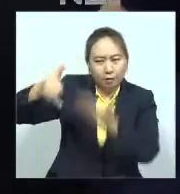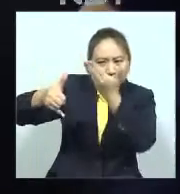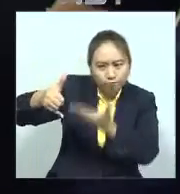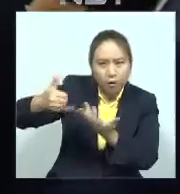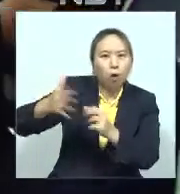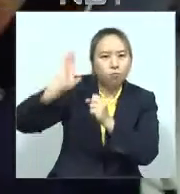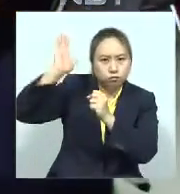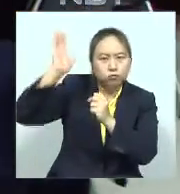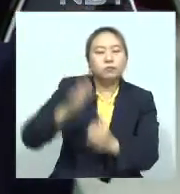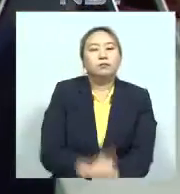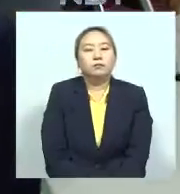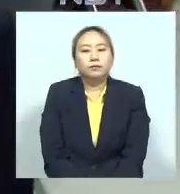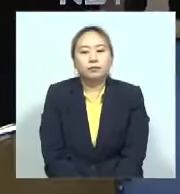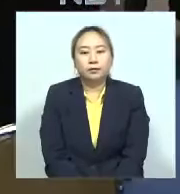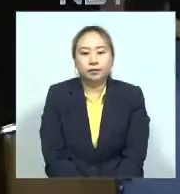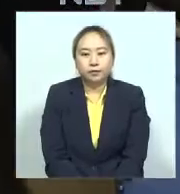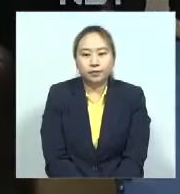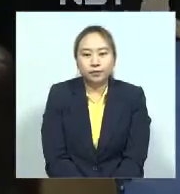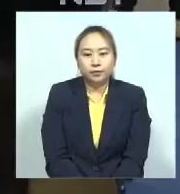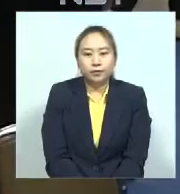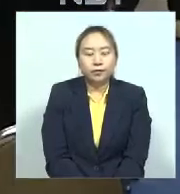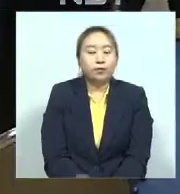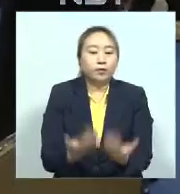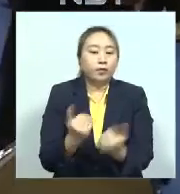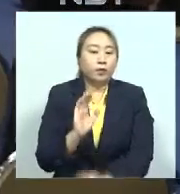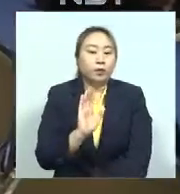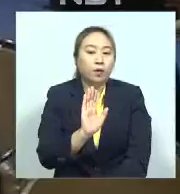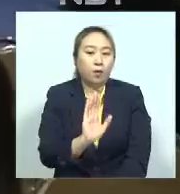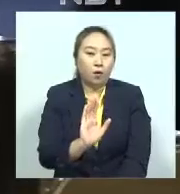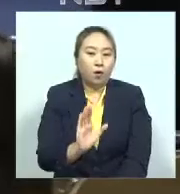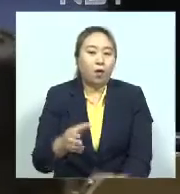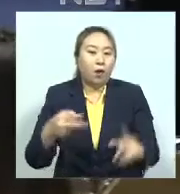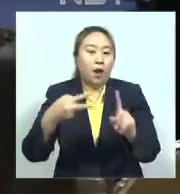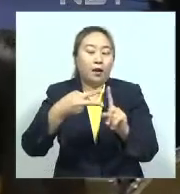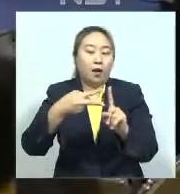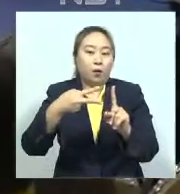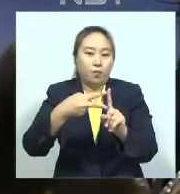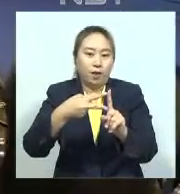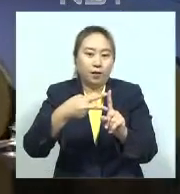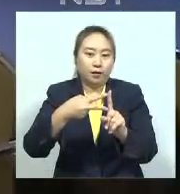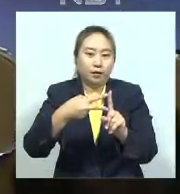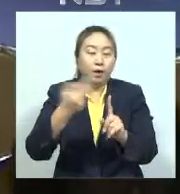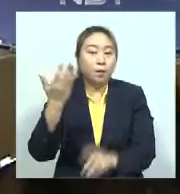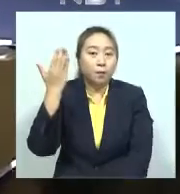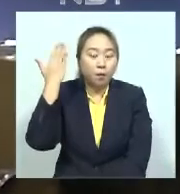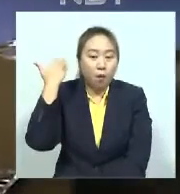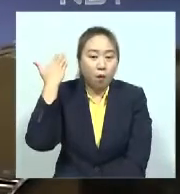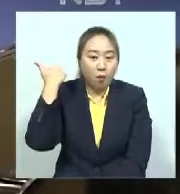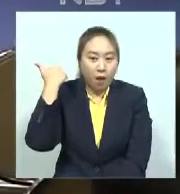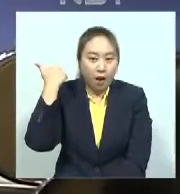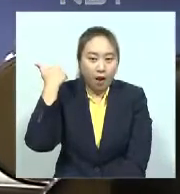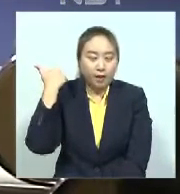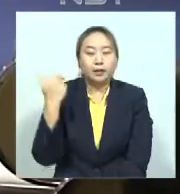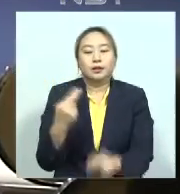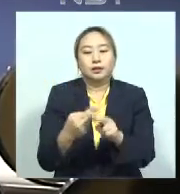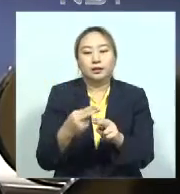รีด้วยครับ ส่วนความเคลื่อนไหวของทางพรรคอนาคตใหม่นะคะเมื่อวานนี้นายณั